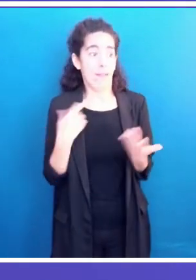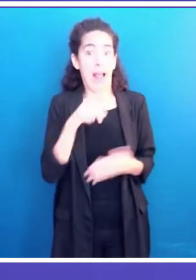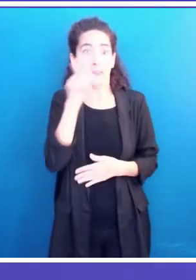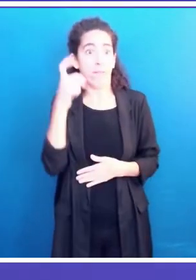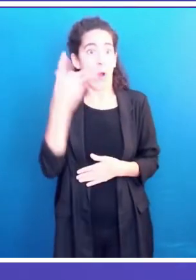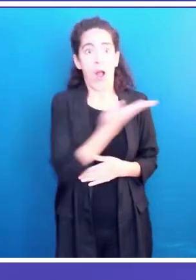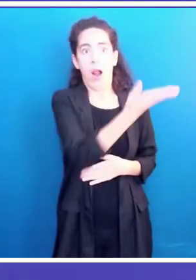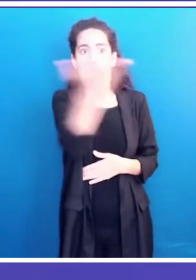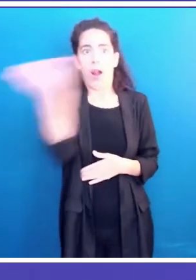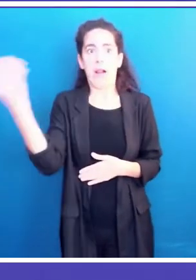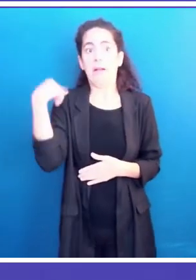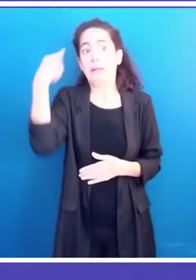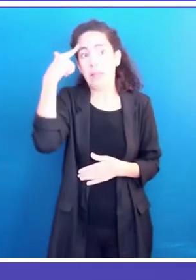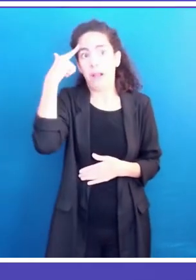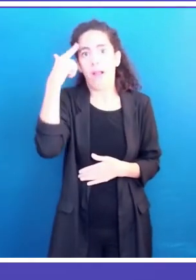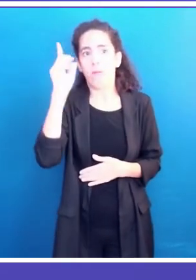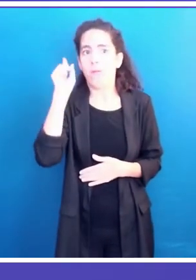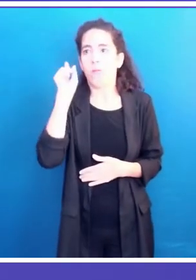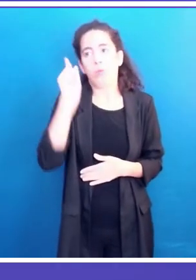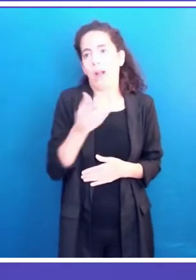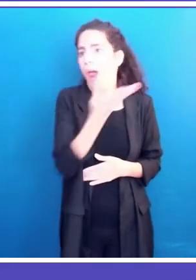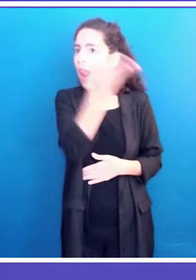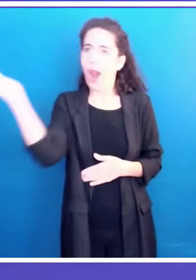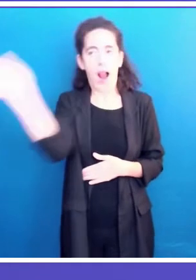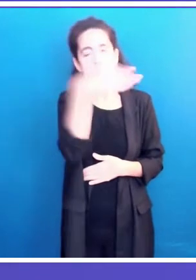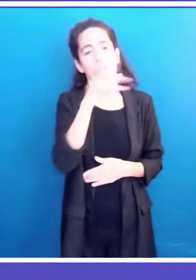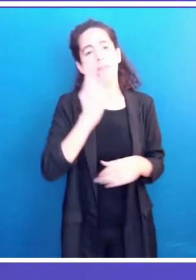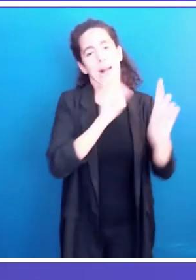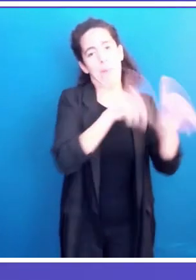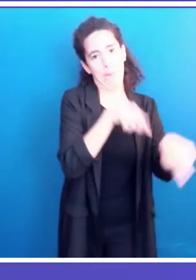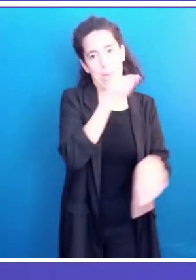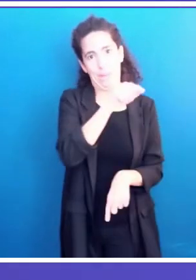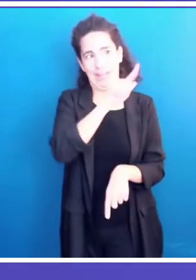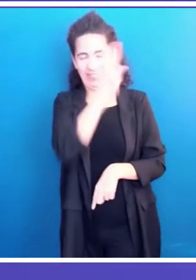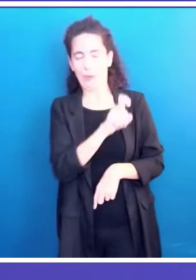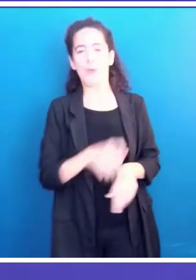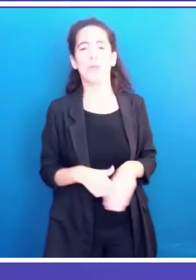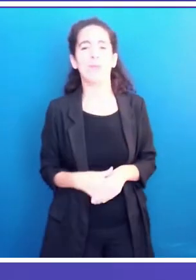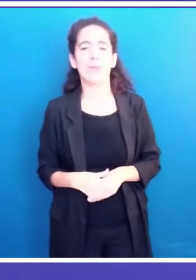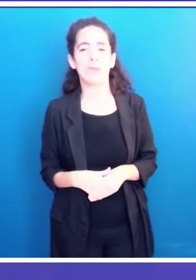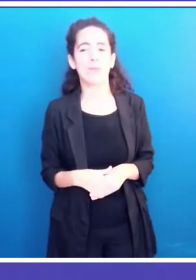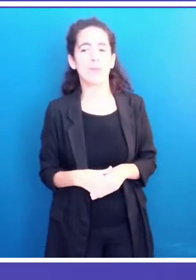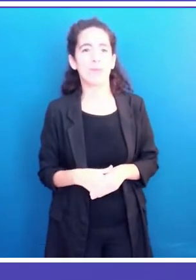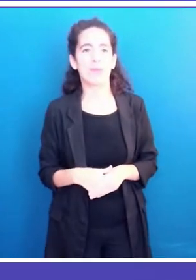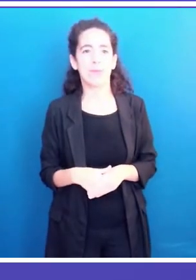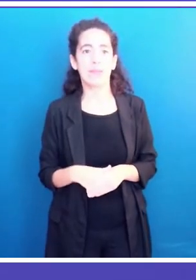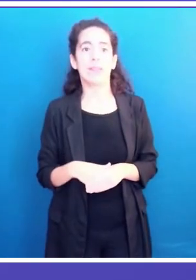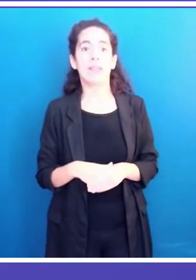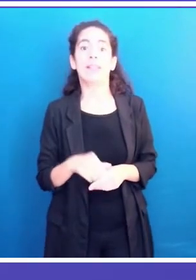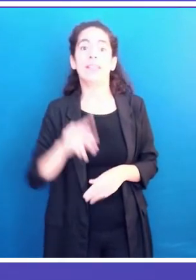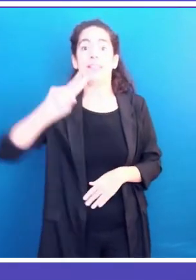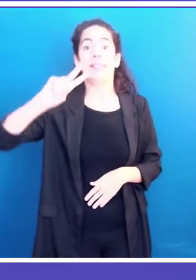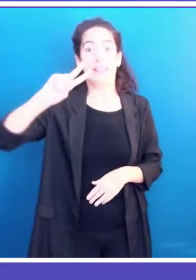السؤال برأيي. والسؤال الثاني الذي يجب أخذه في الحسبان في إجاباتكم: